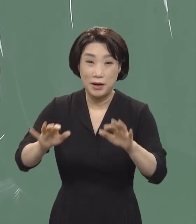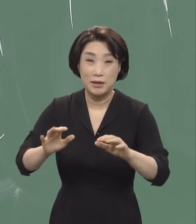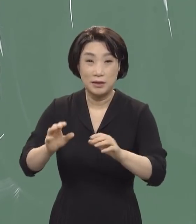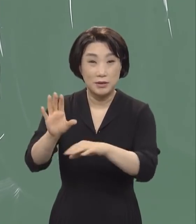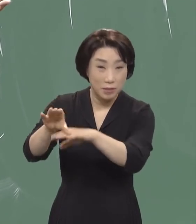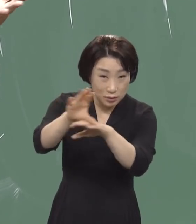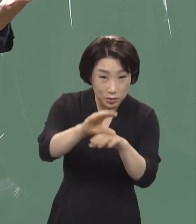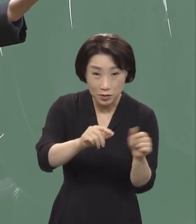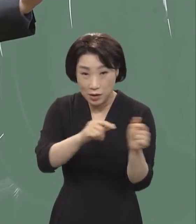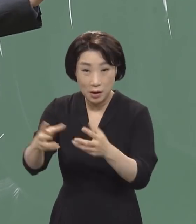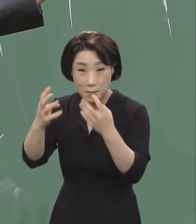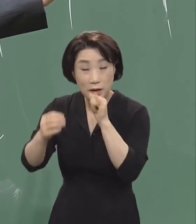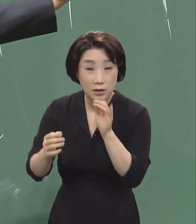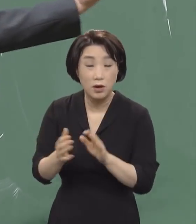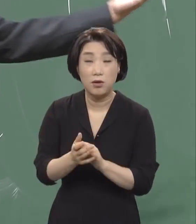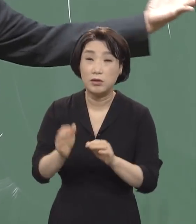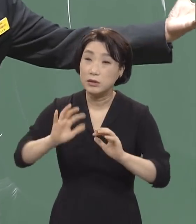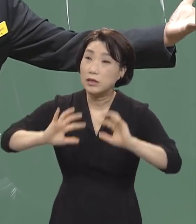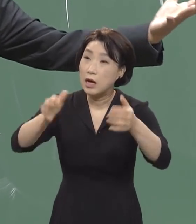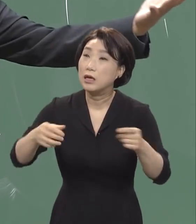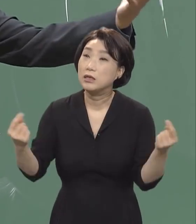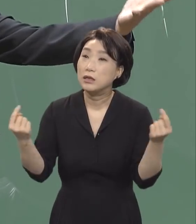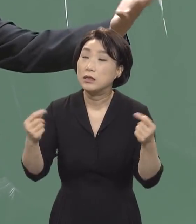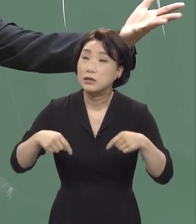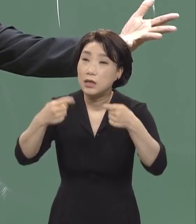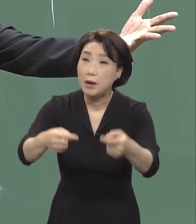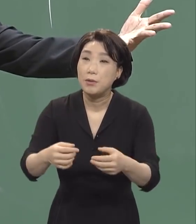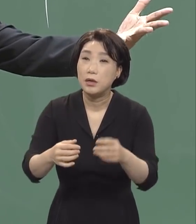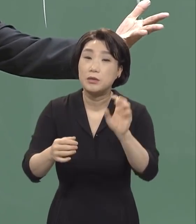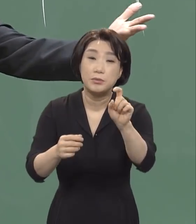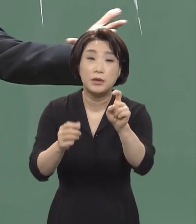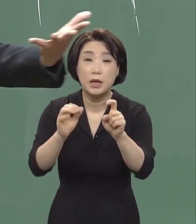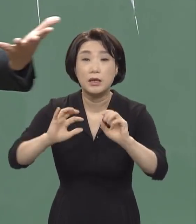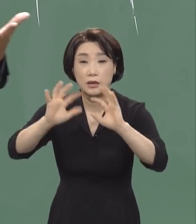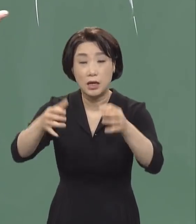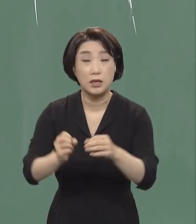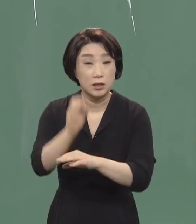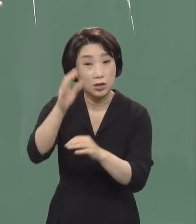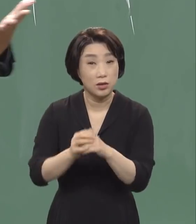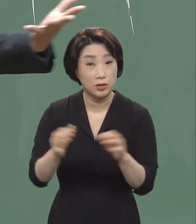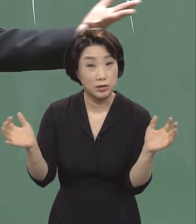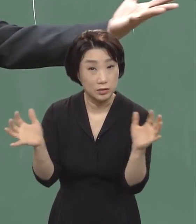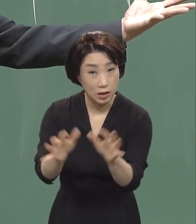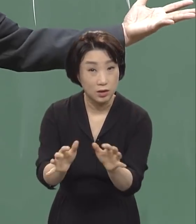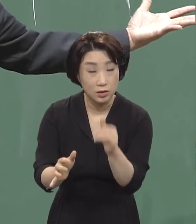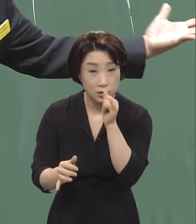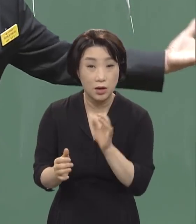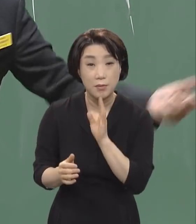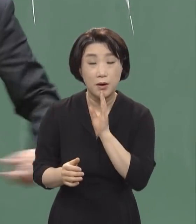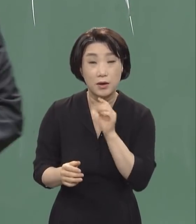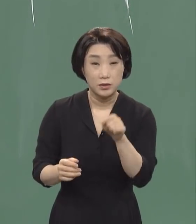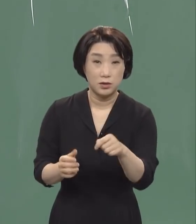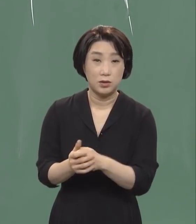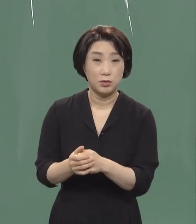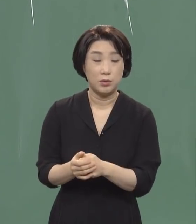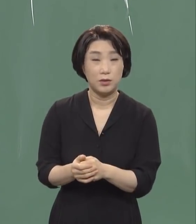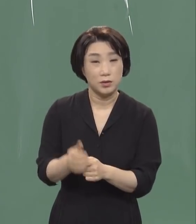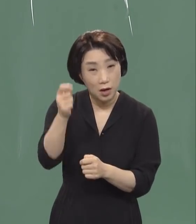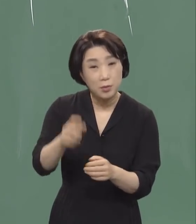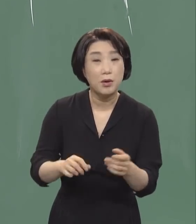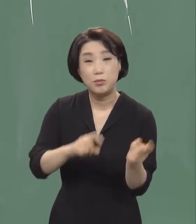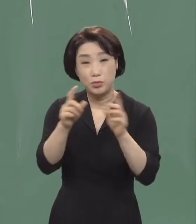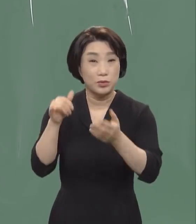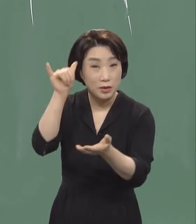도비하면서 10개국 이상이 모이면서 그런 역사에 그런 데는 한두 번 집회 가는 것이 아니니까 그러니까